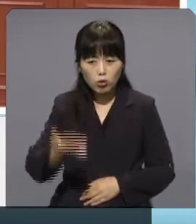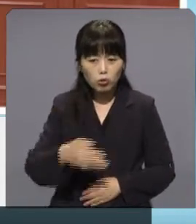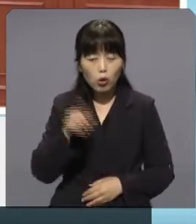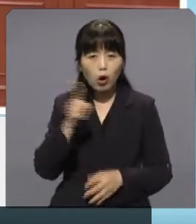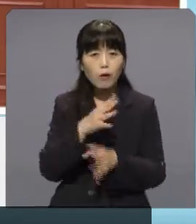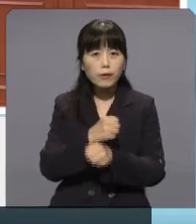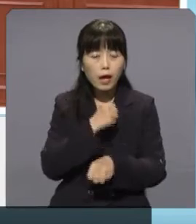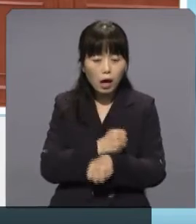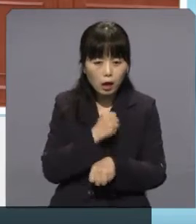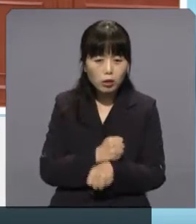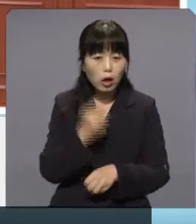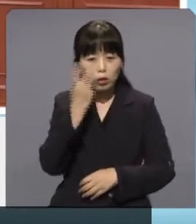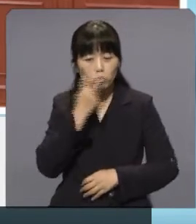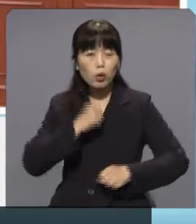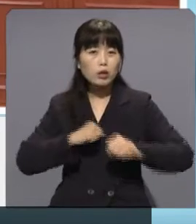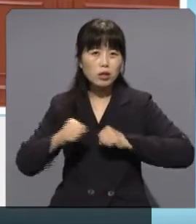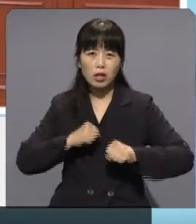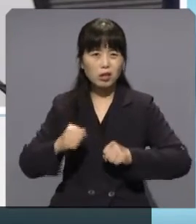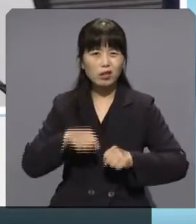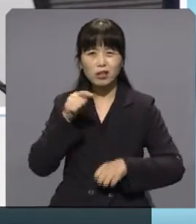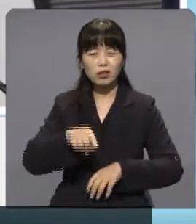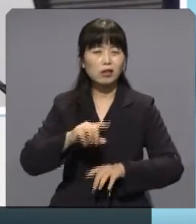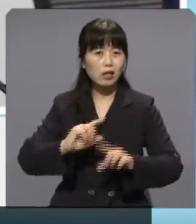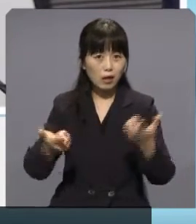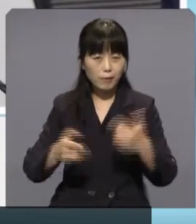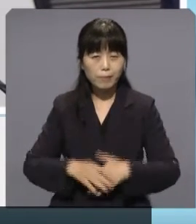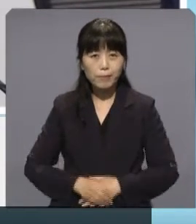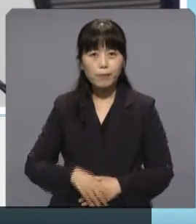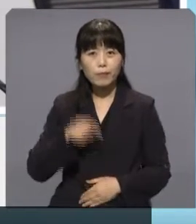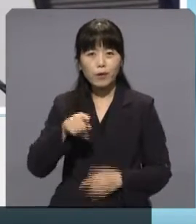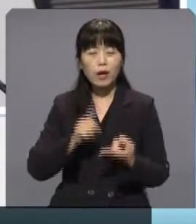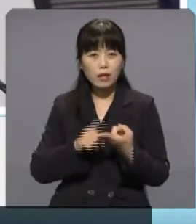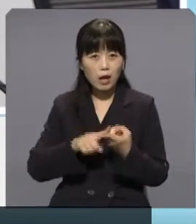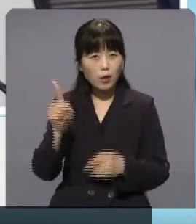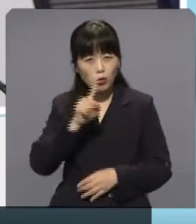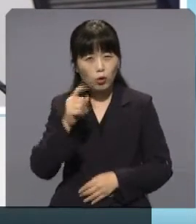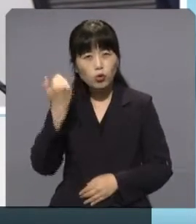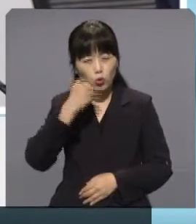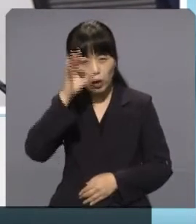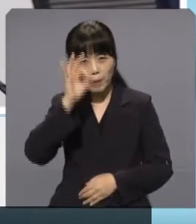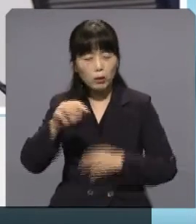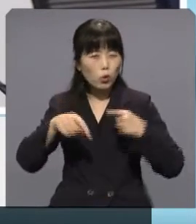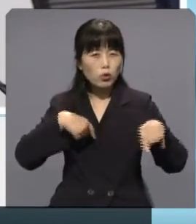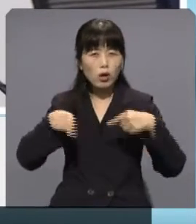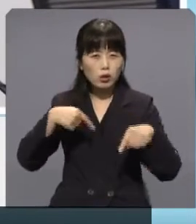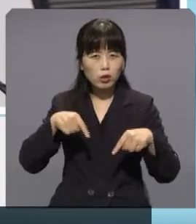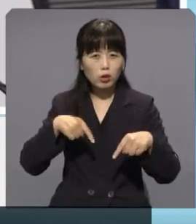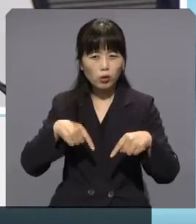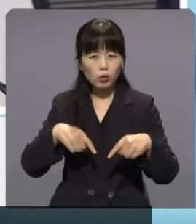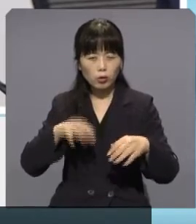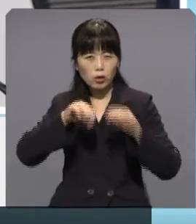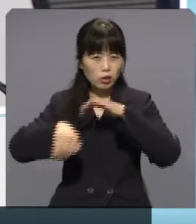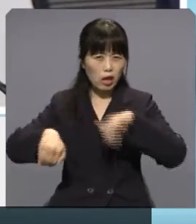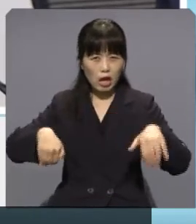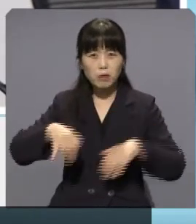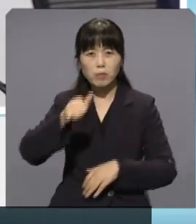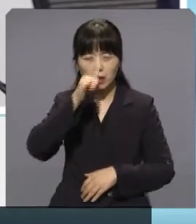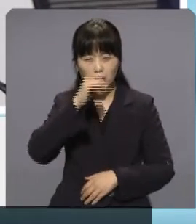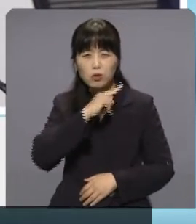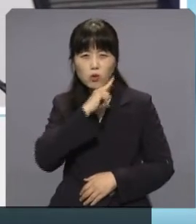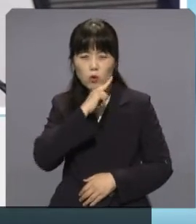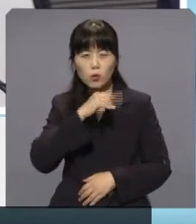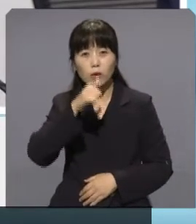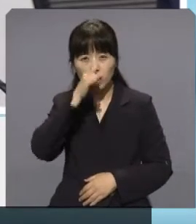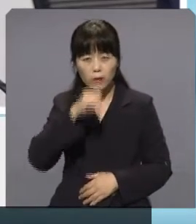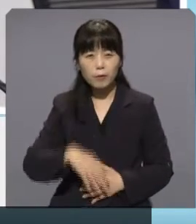하겠다라고 얘기하고서 수사를 진행하는 건 아니잖아요. 예. 그런데 그거는 뭔가 누가 봐도 이거는 정치적으로 뭔가 영향을 미치려는 의도가 있지 않나는 의혹이 생길 수밖에